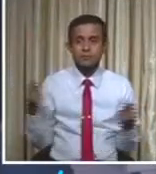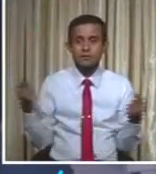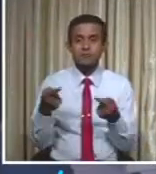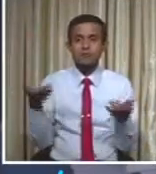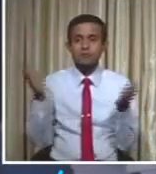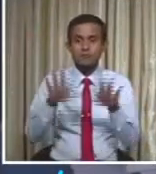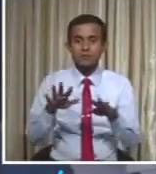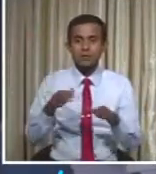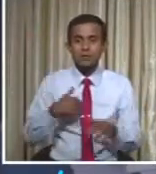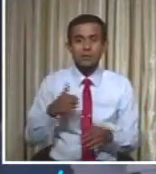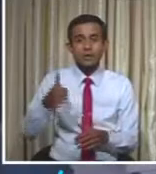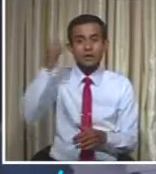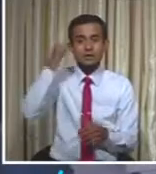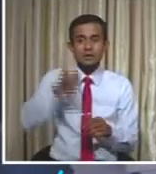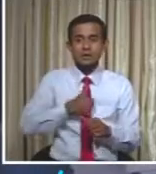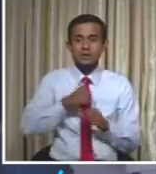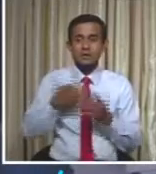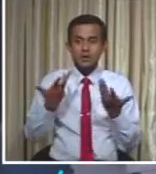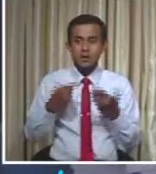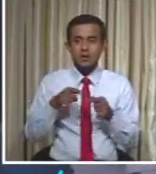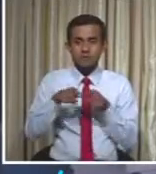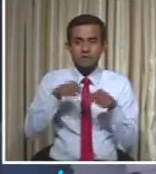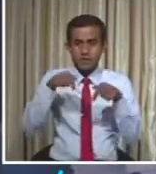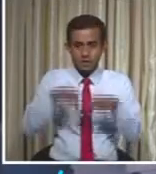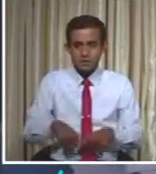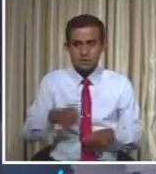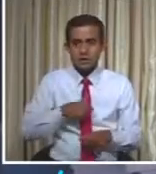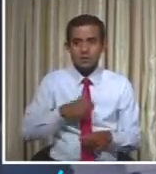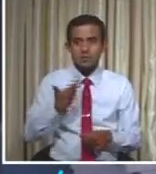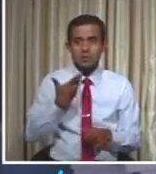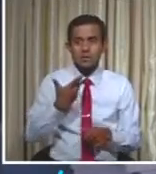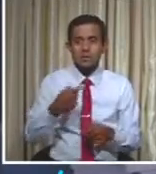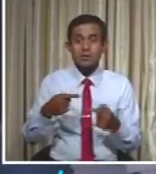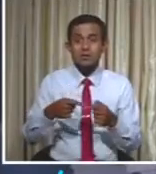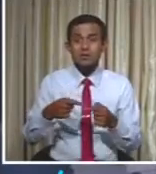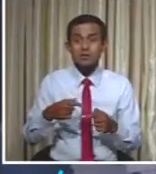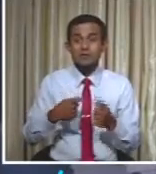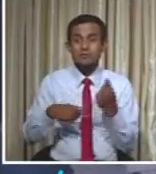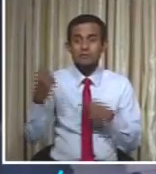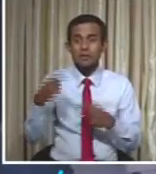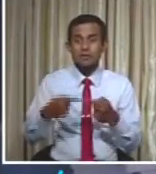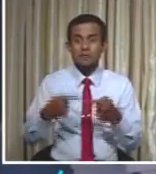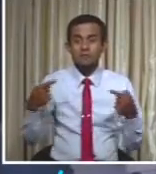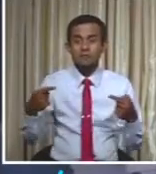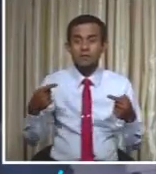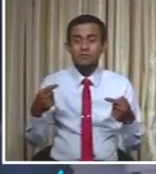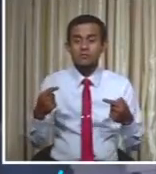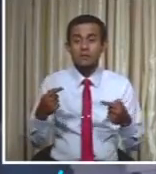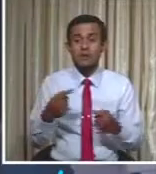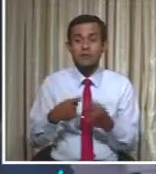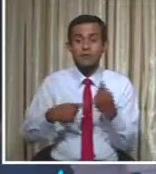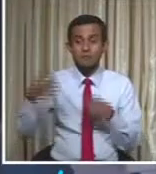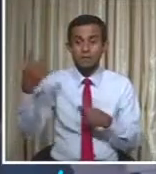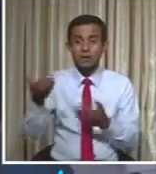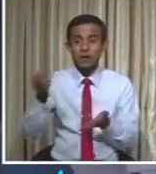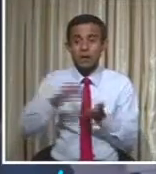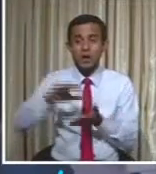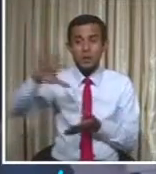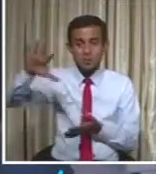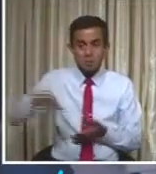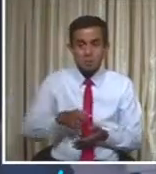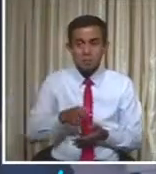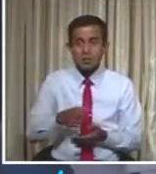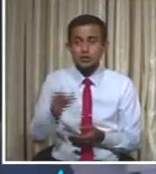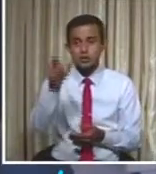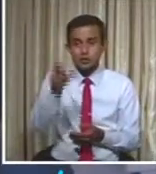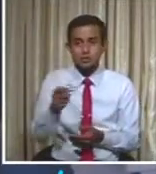විකුණනවට අපි එදා විරුද්ධ වුණා වගේම අදත් විරුද්ධ වෙනවා ඒව විකුණනවා විරුද්ධ විතරක් නෙමෙයි විකුණපුව නැවත පවර ගන්නවා කියලා